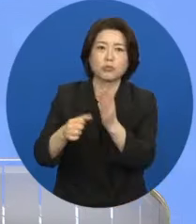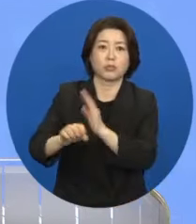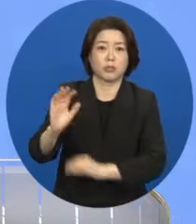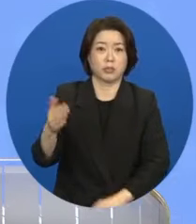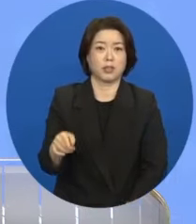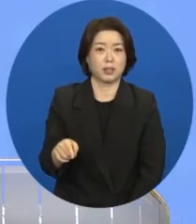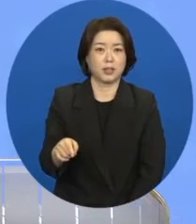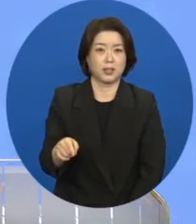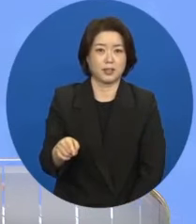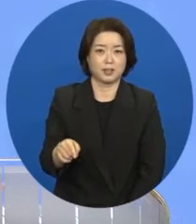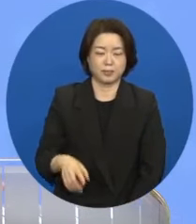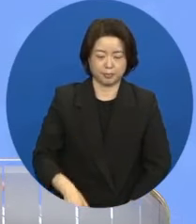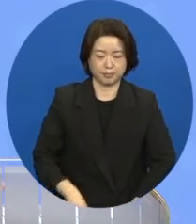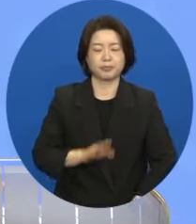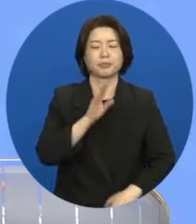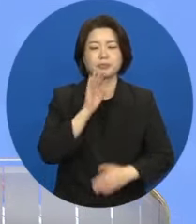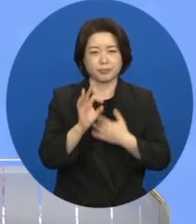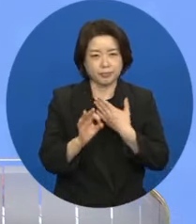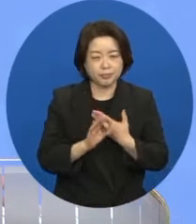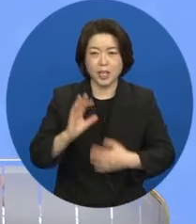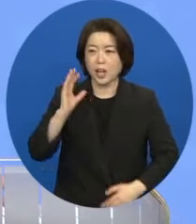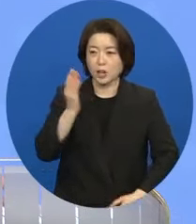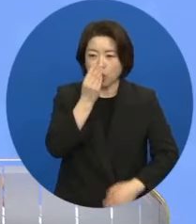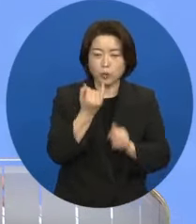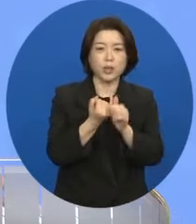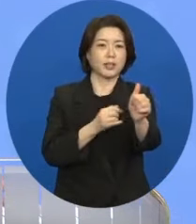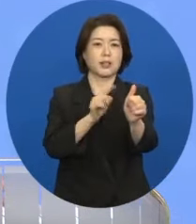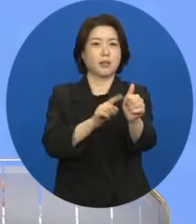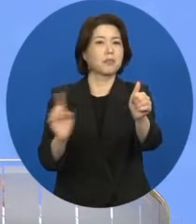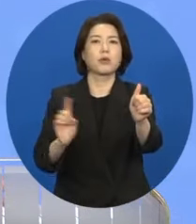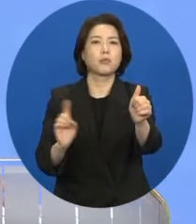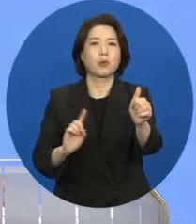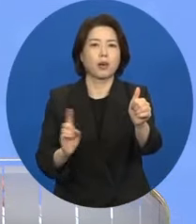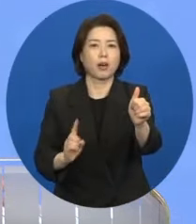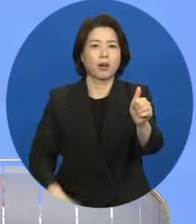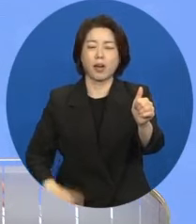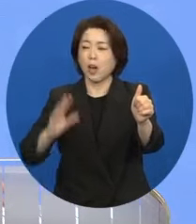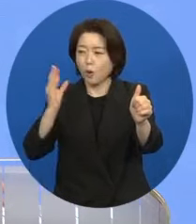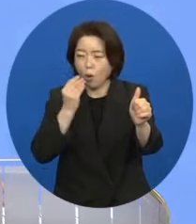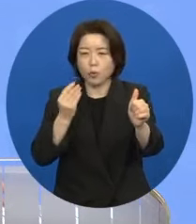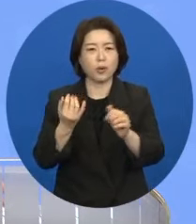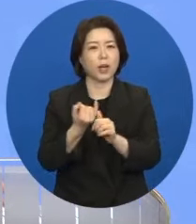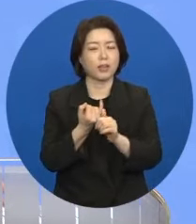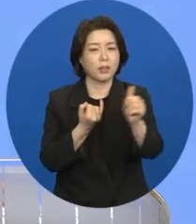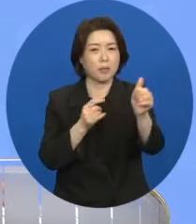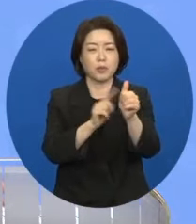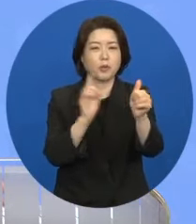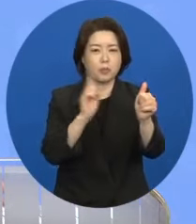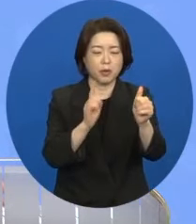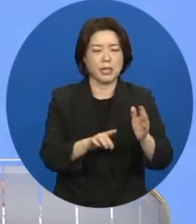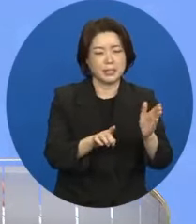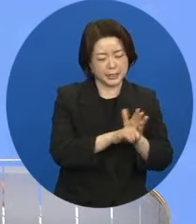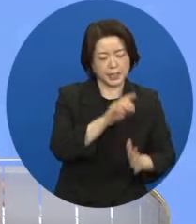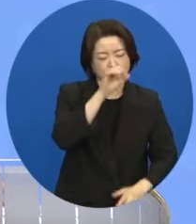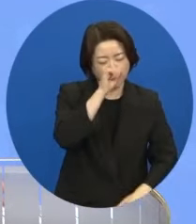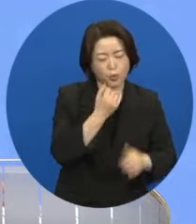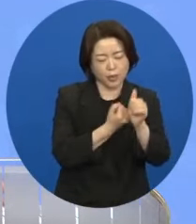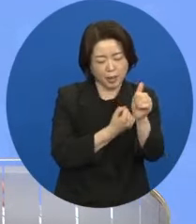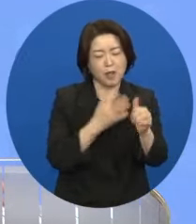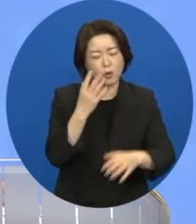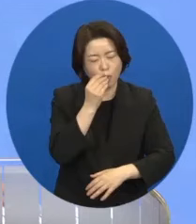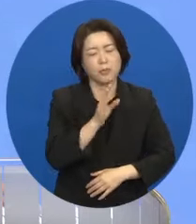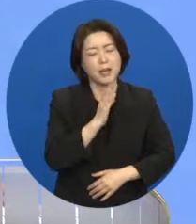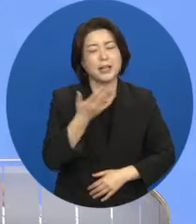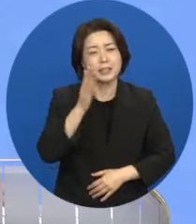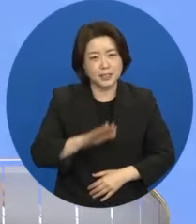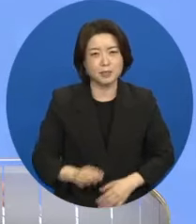거예요 자 그러면 거룩한 남편은 뭘까요 거룩한 남편 물론 신앙이 좋은 남편도 거룩한 남편이 있지만이